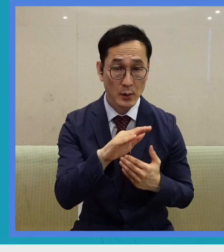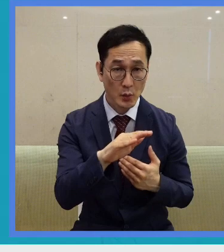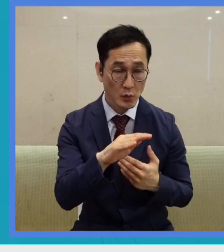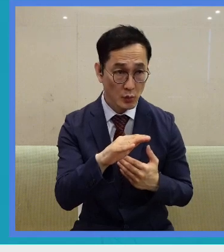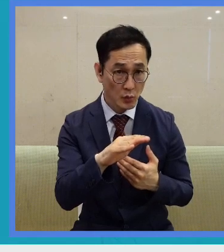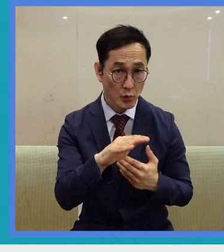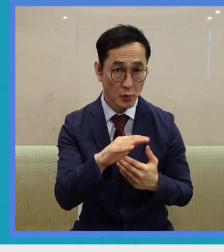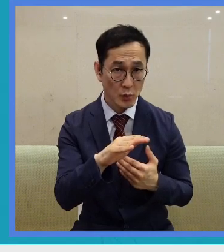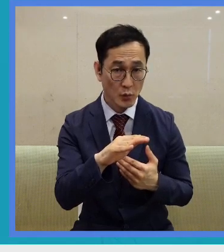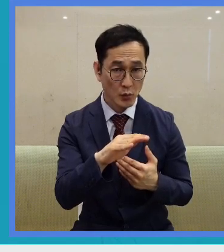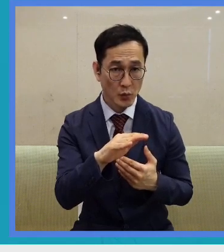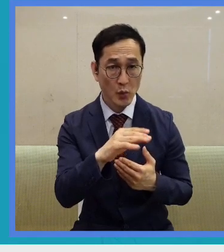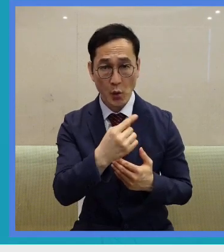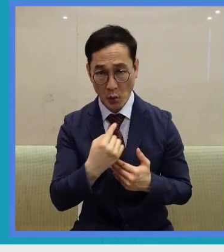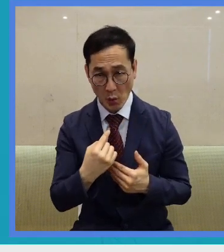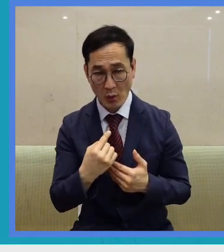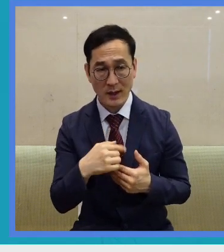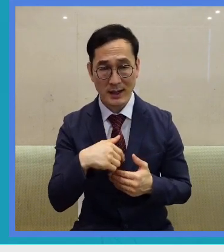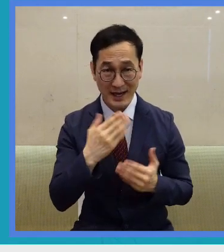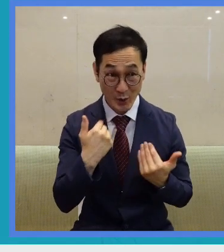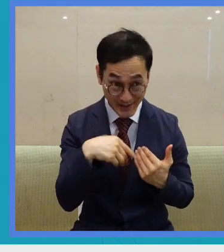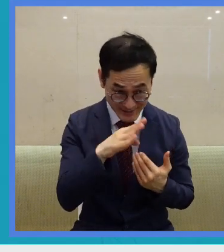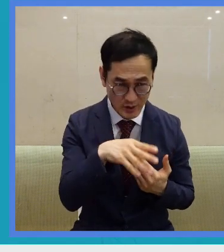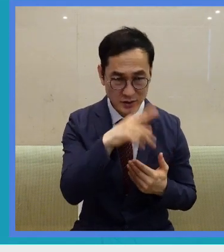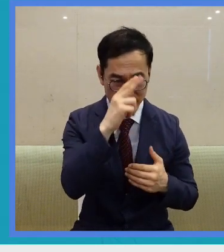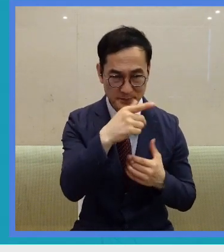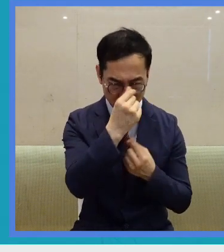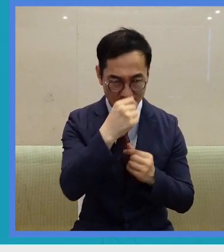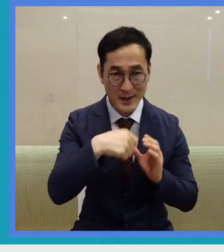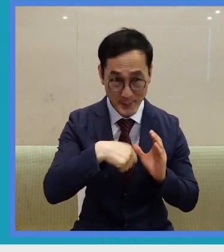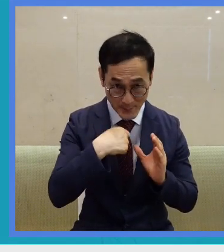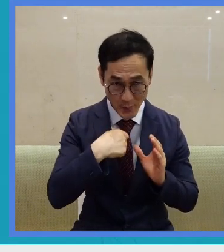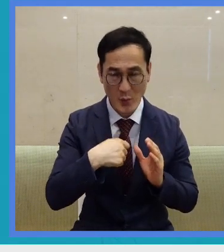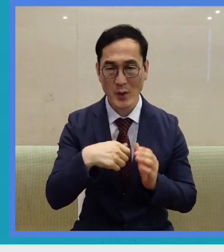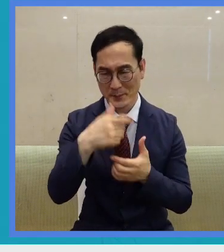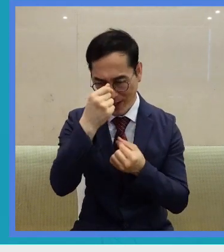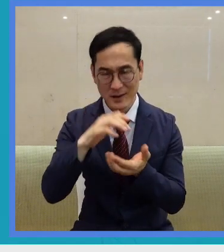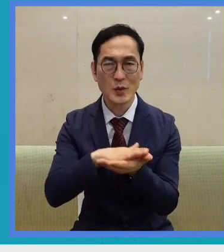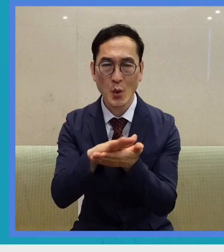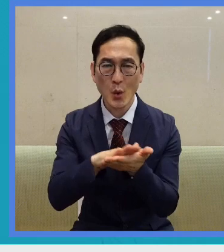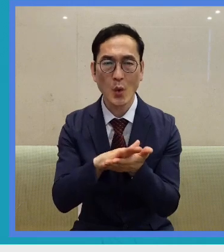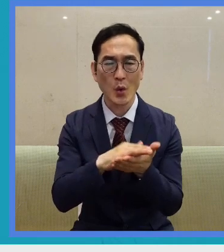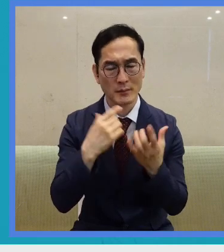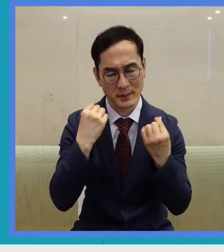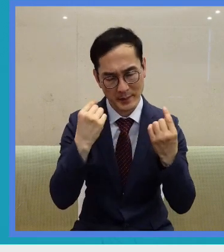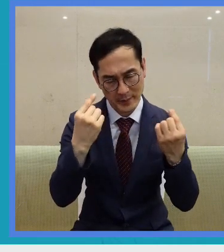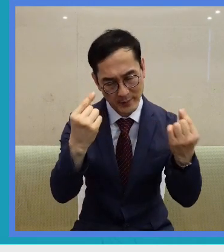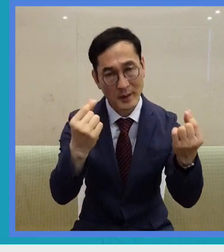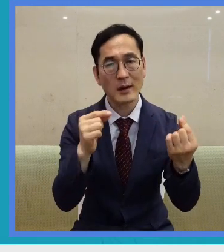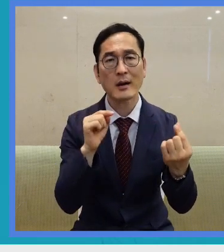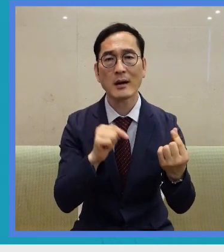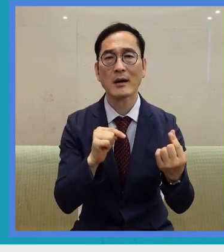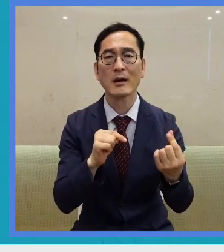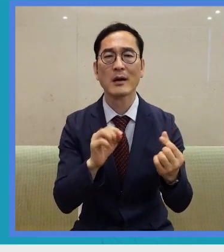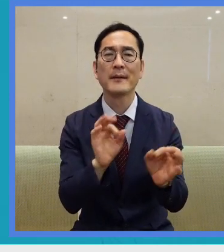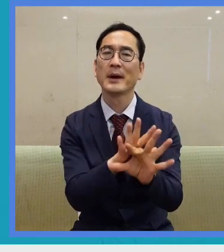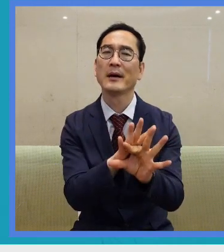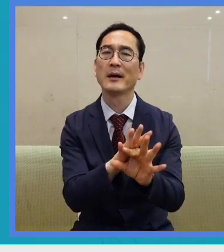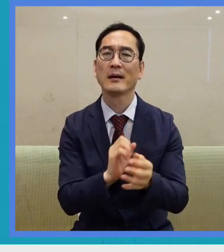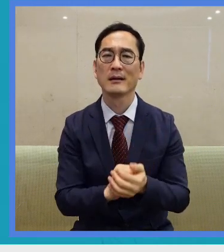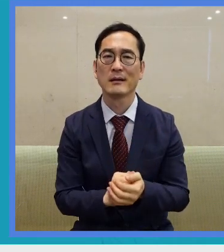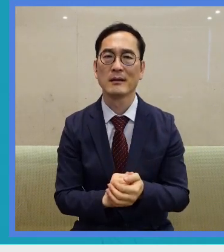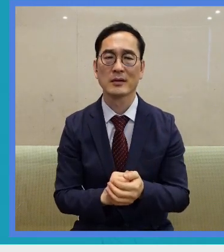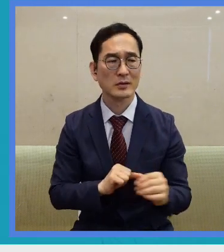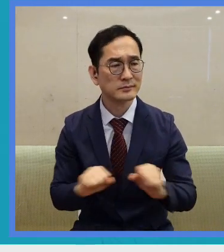학교에 가고, 정해진 시간에 식사를 하고, 그다음에 정해진 시간에 놀고, 운동을 하고 이런 것들이 다 없어지기 때문에 신체 활동이